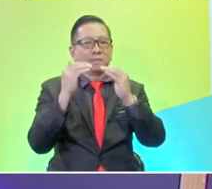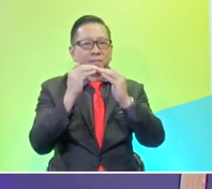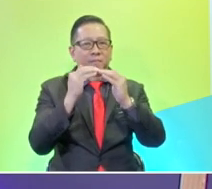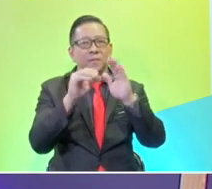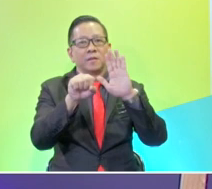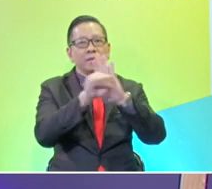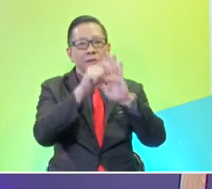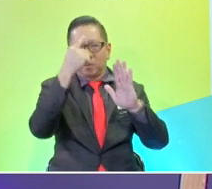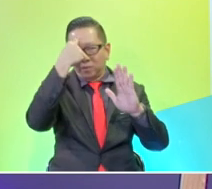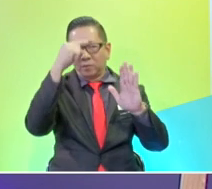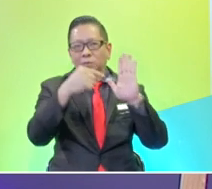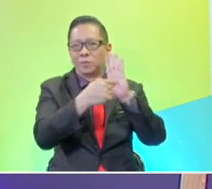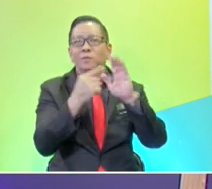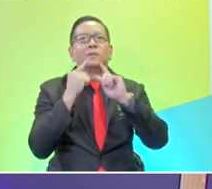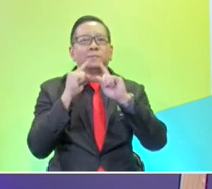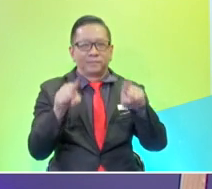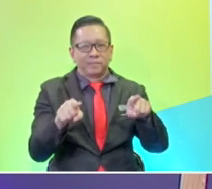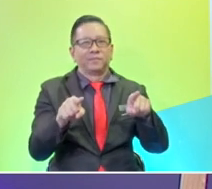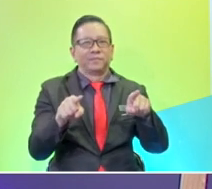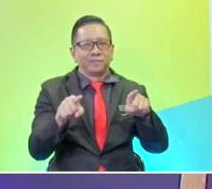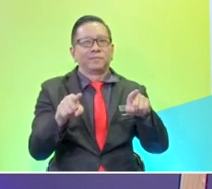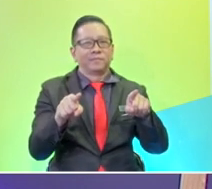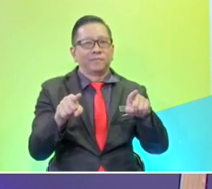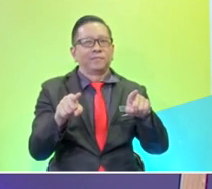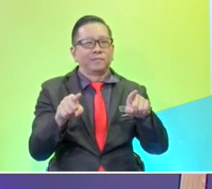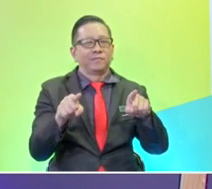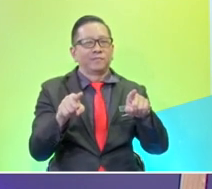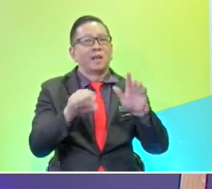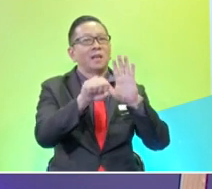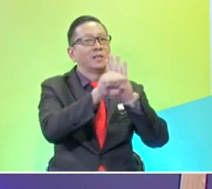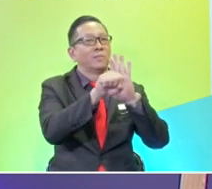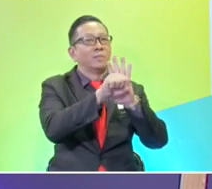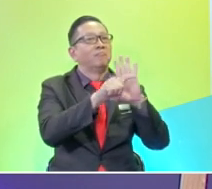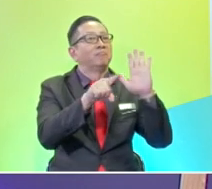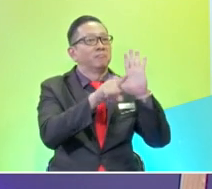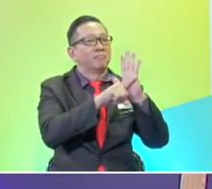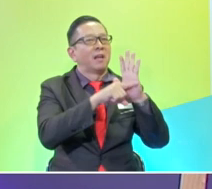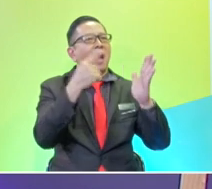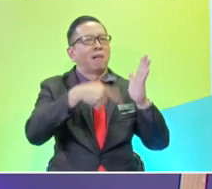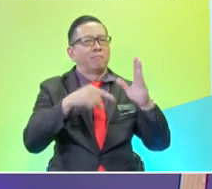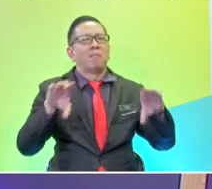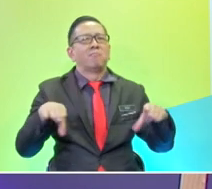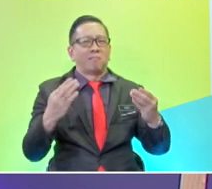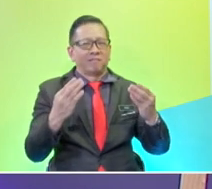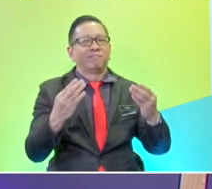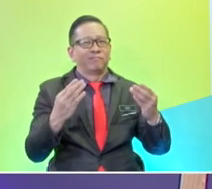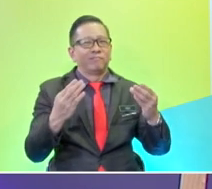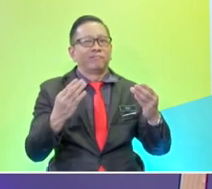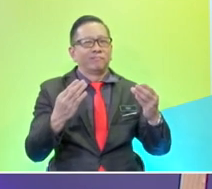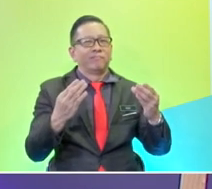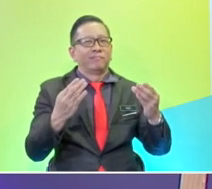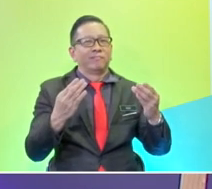untuk kita menunjukkan berapa jawabannya Ah sing butuh lah ini kita menentukan apa yang kita buat dengan nomor-nomo itu